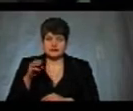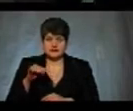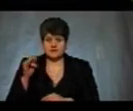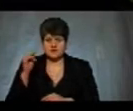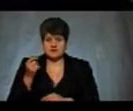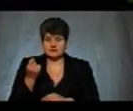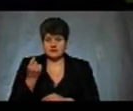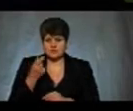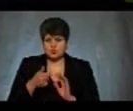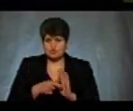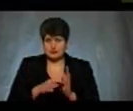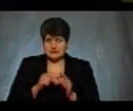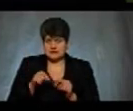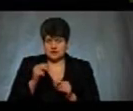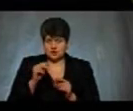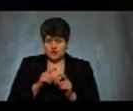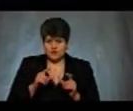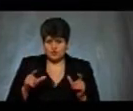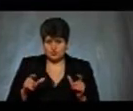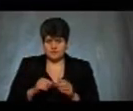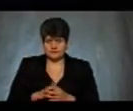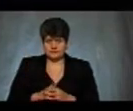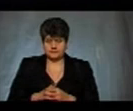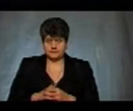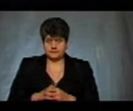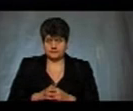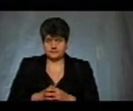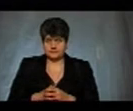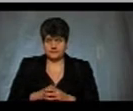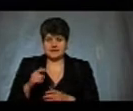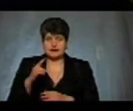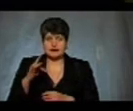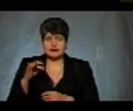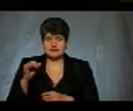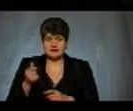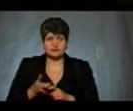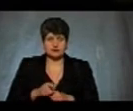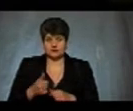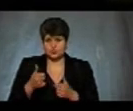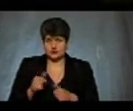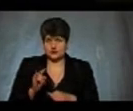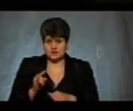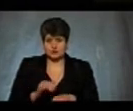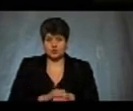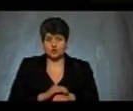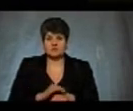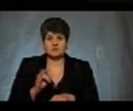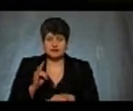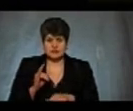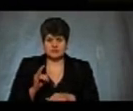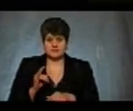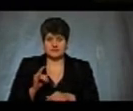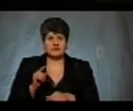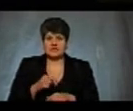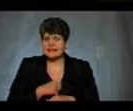навчається в 11 класі цієї школи, каже Анатолій Комуніцький. Христина, вона дуже хороша дитина, добра дитина,